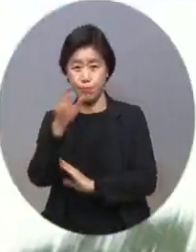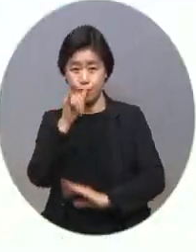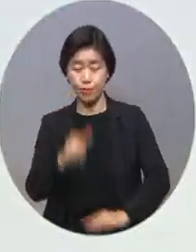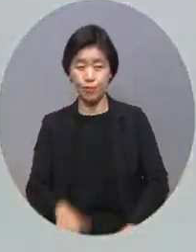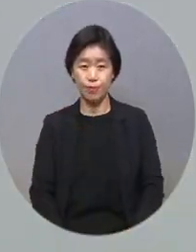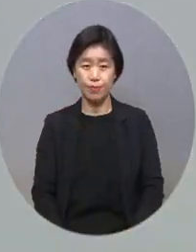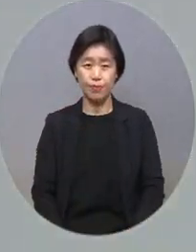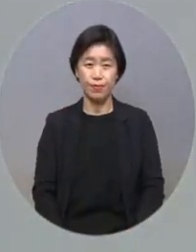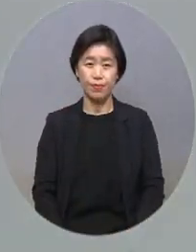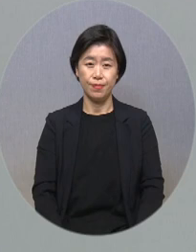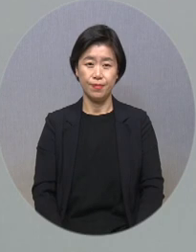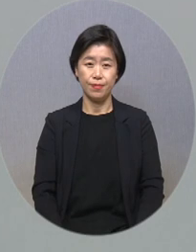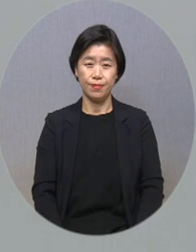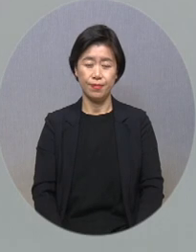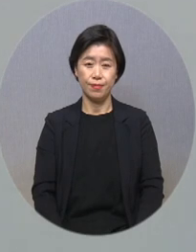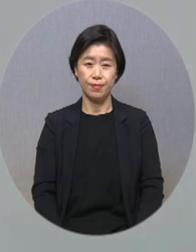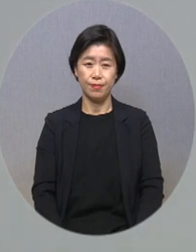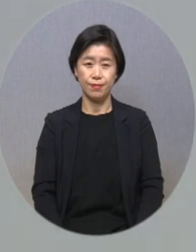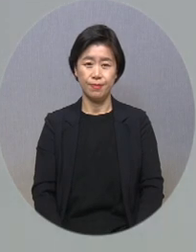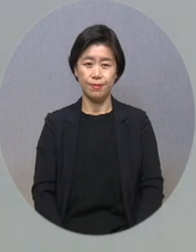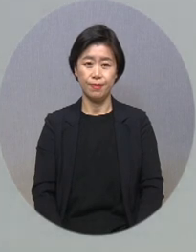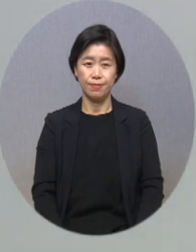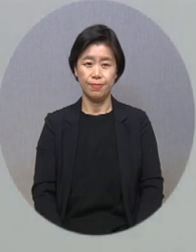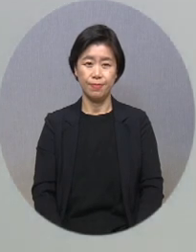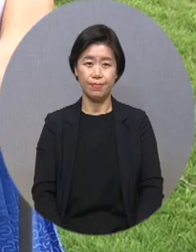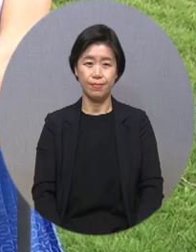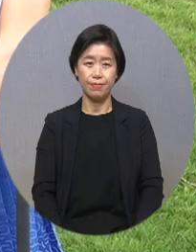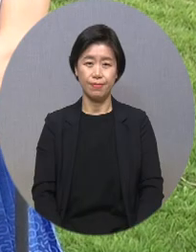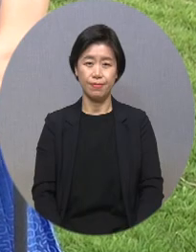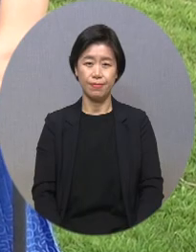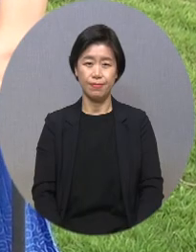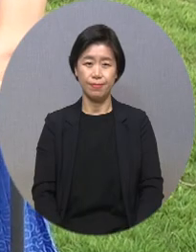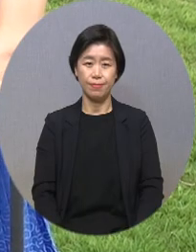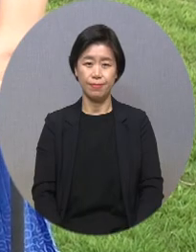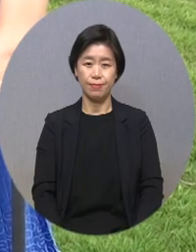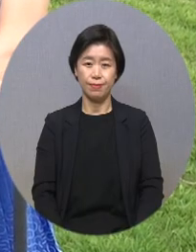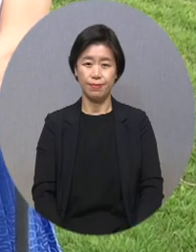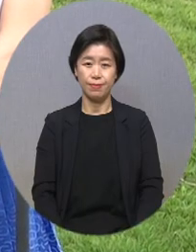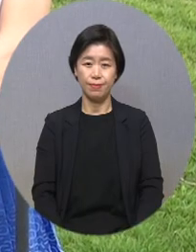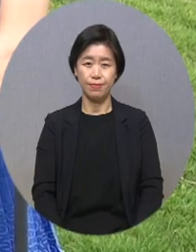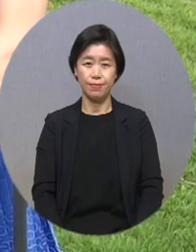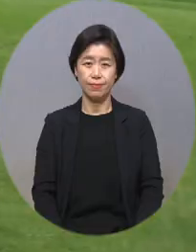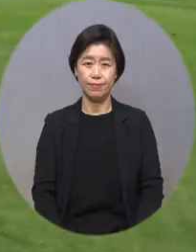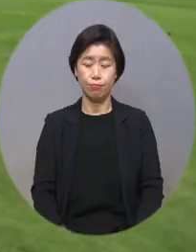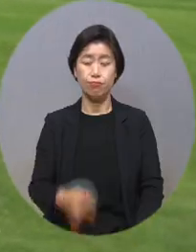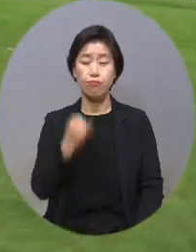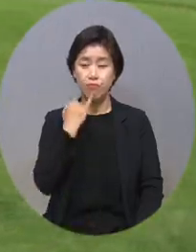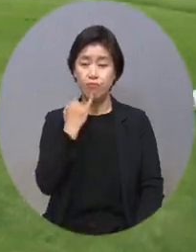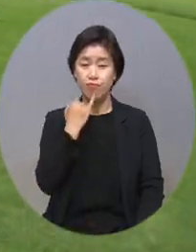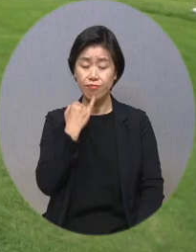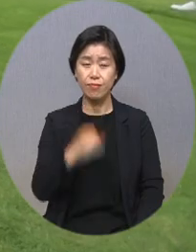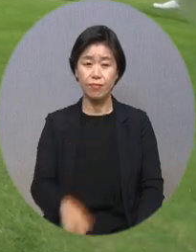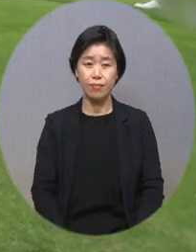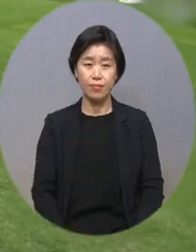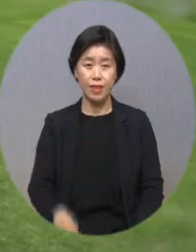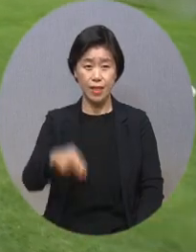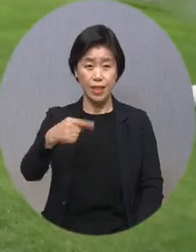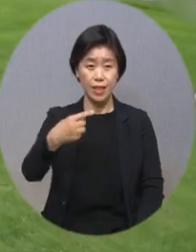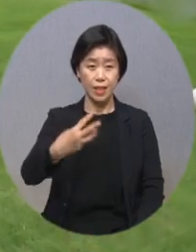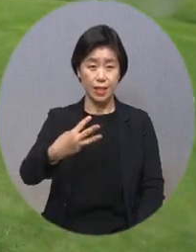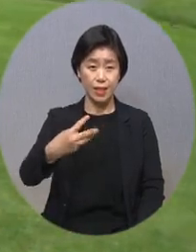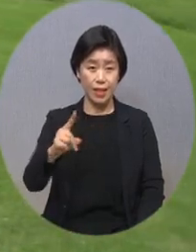우와! 우측인데? 나랑 같은 방향이다. 괜찮아. 아 이거 슬라이스 아니고